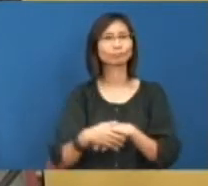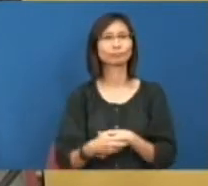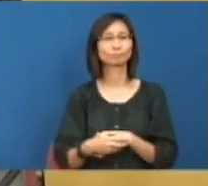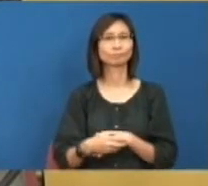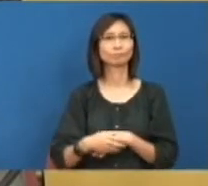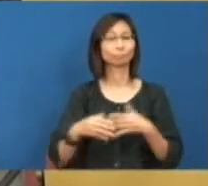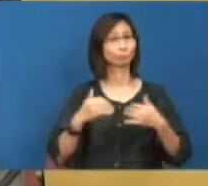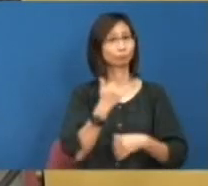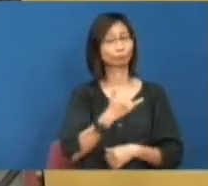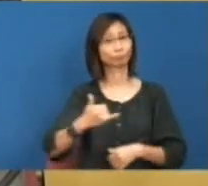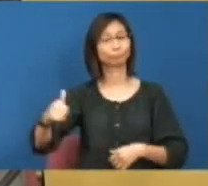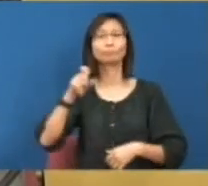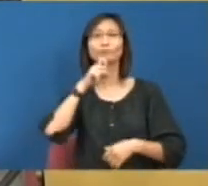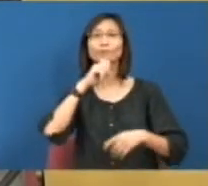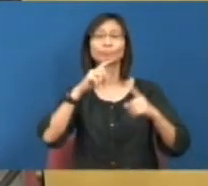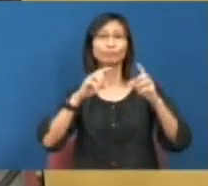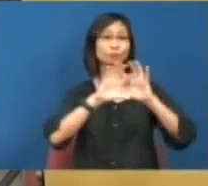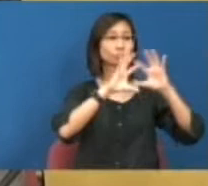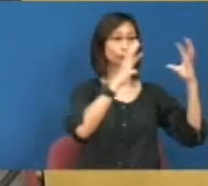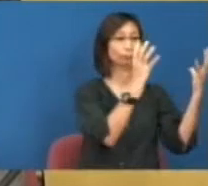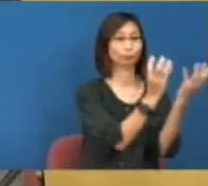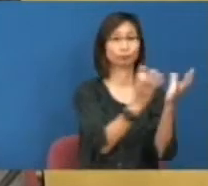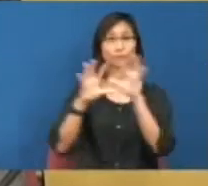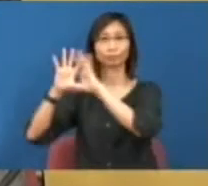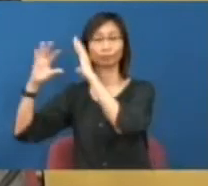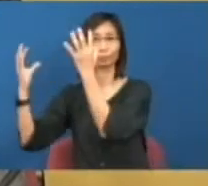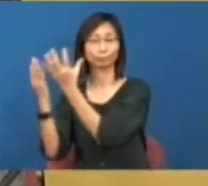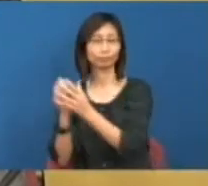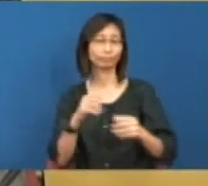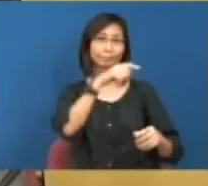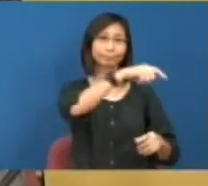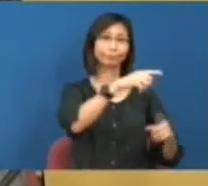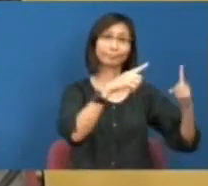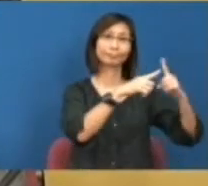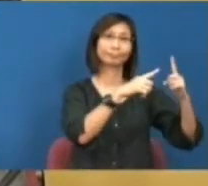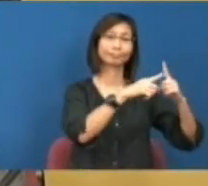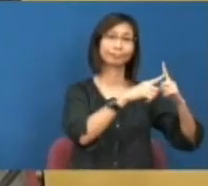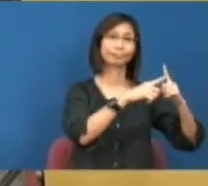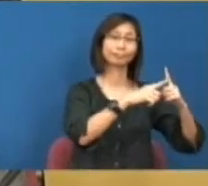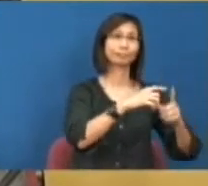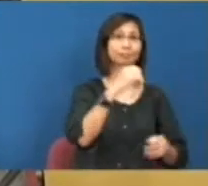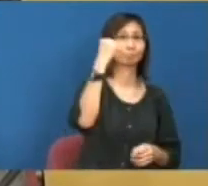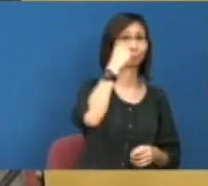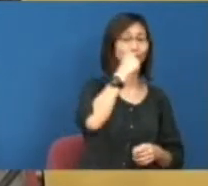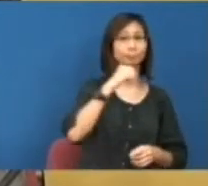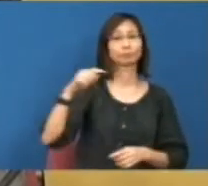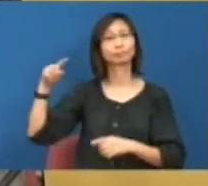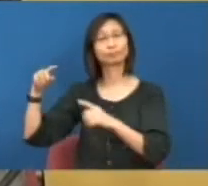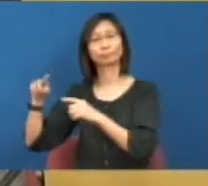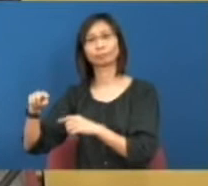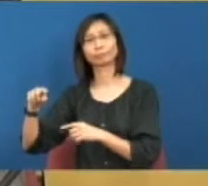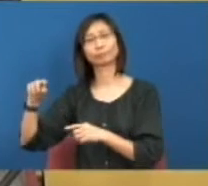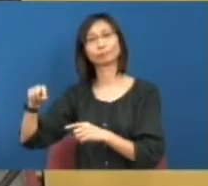干人，有两股人，最主要一股就是人民力量，一股就是社民联和其他